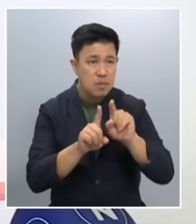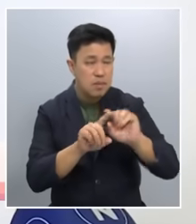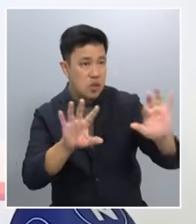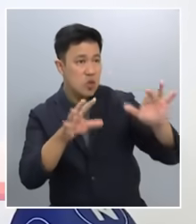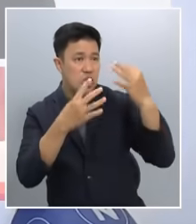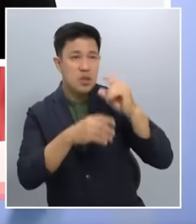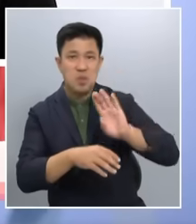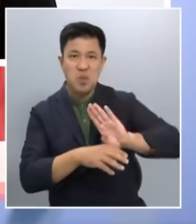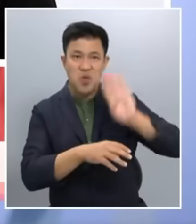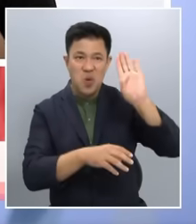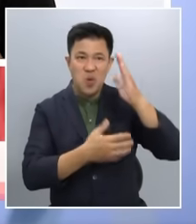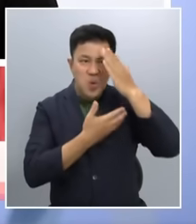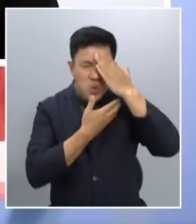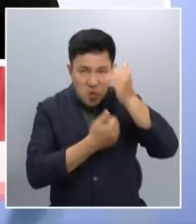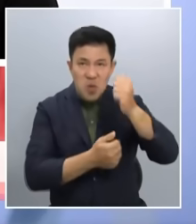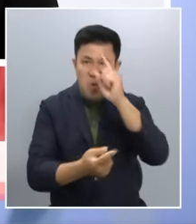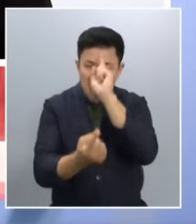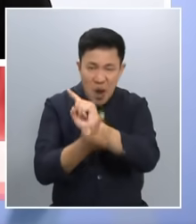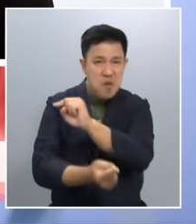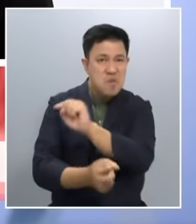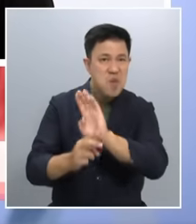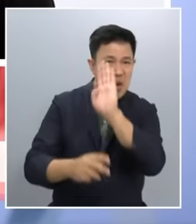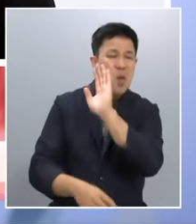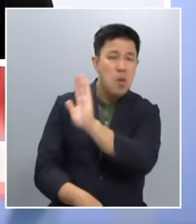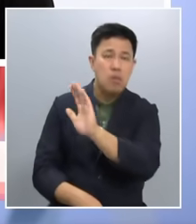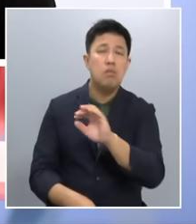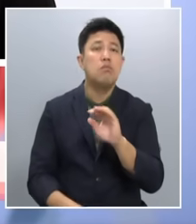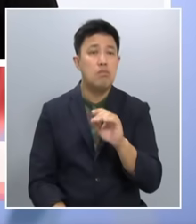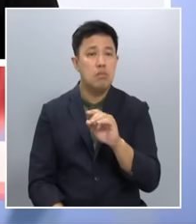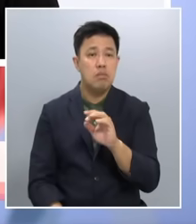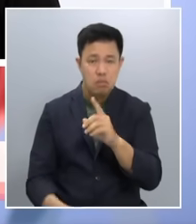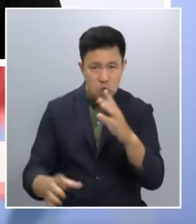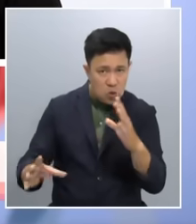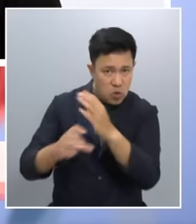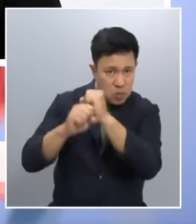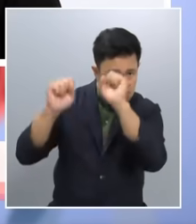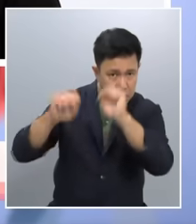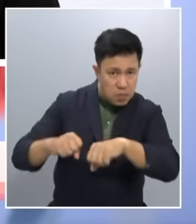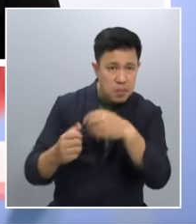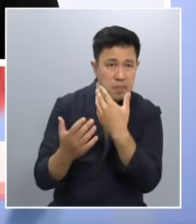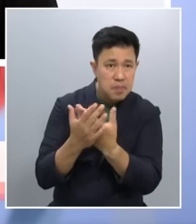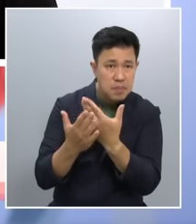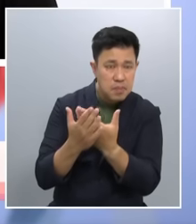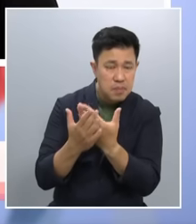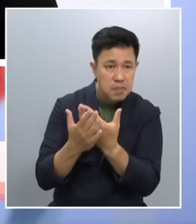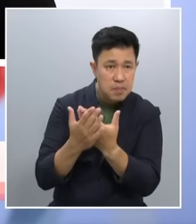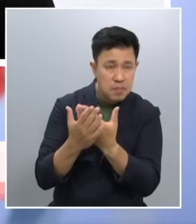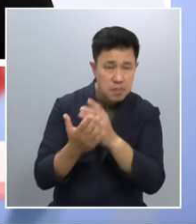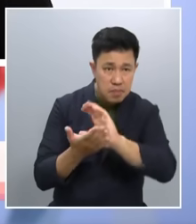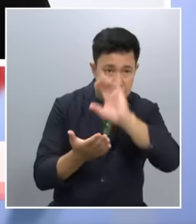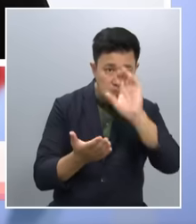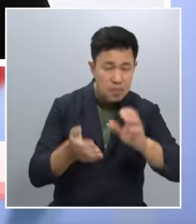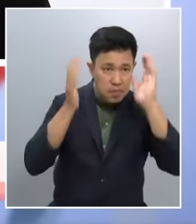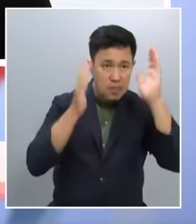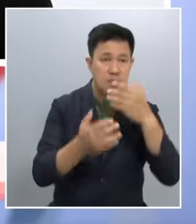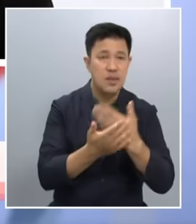จของเขาเนี่ยมีคนได้รู้จักมากยิ่งขึ้นเขาก็บอกว่าโอเคเขาไปคล้องงบมาแล้วว่าเขามีกันเนี่ยจะทำงบการตลาดเนี่ยประมาณ